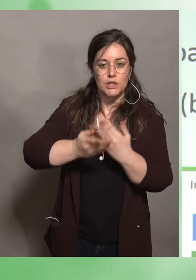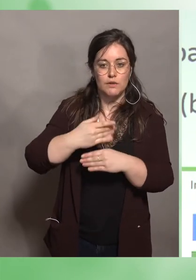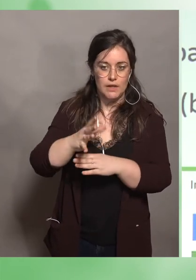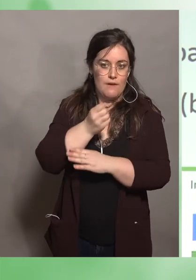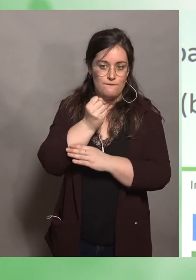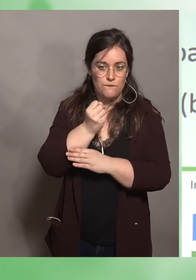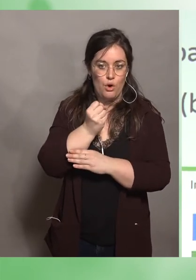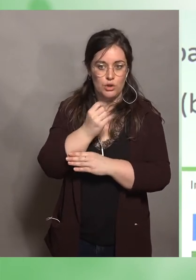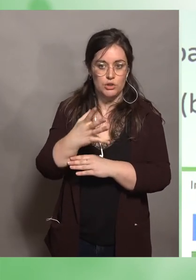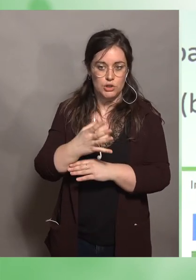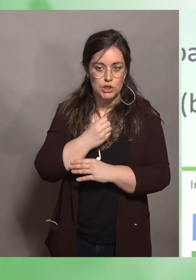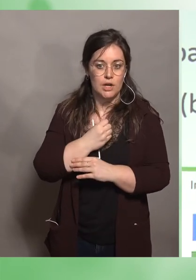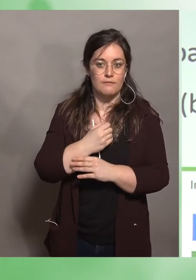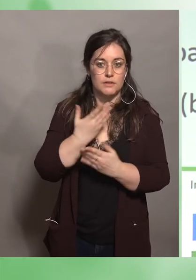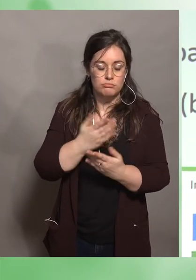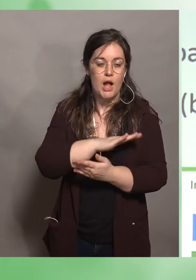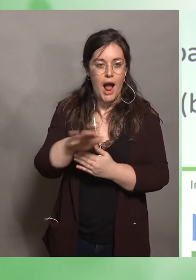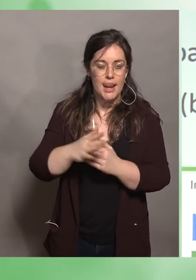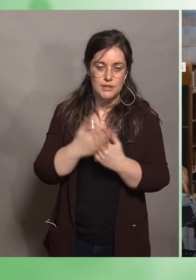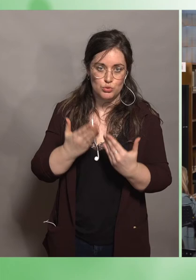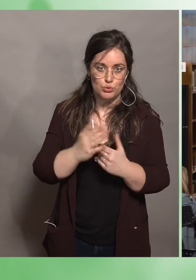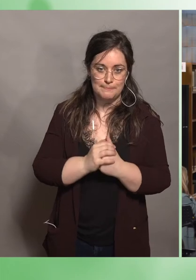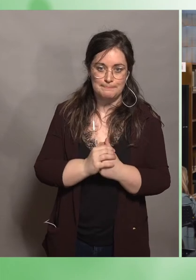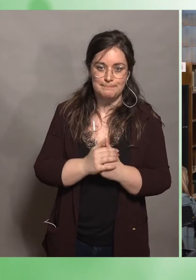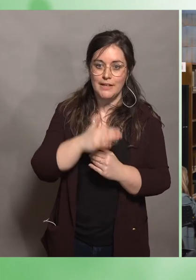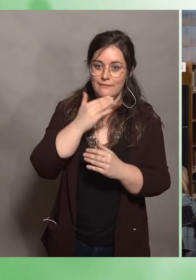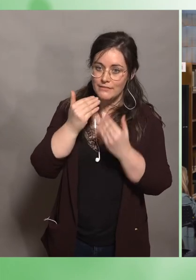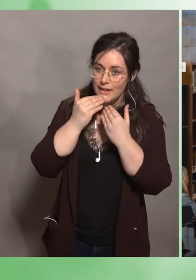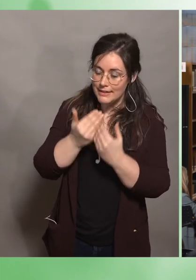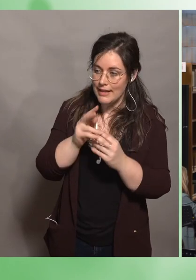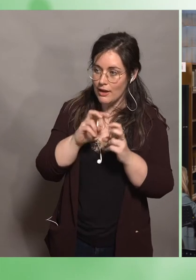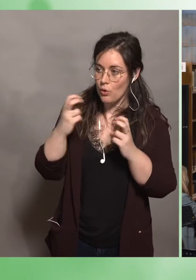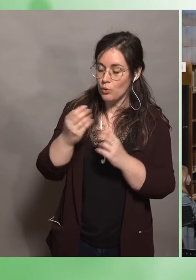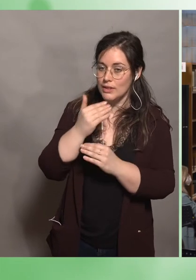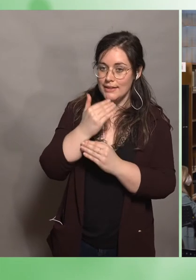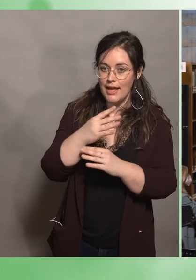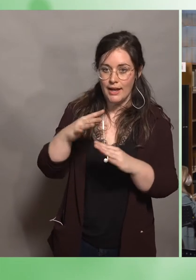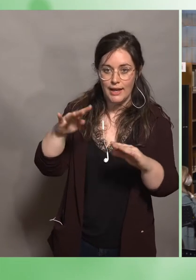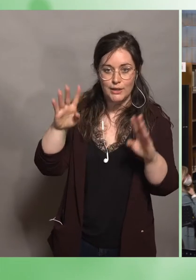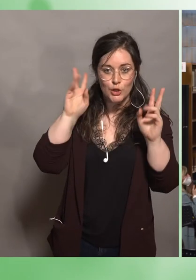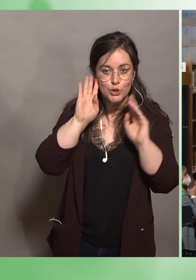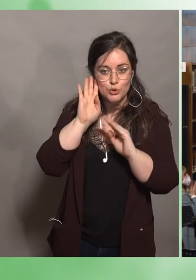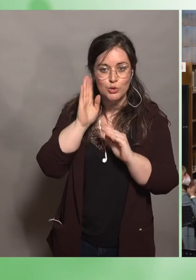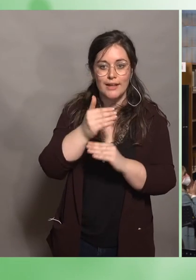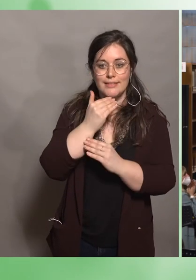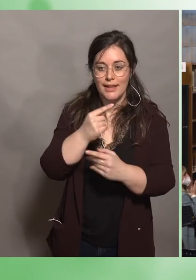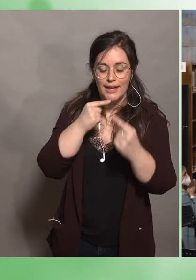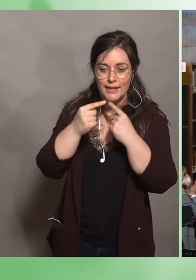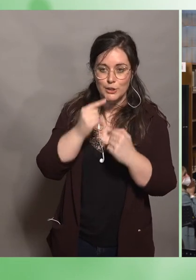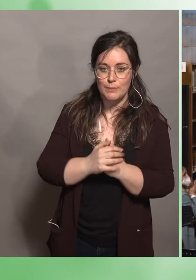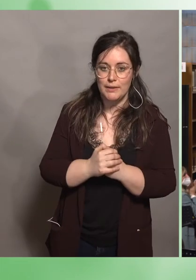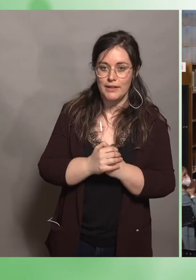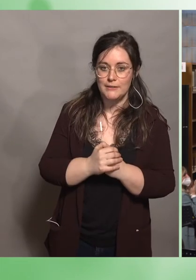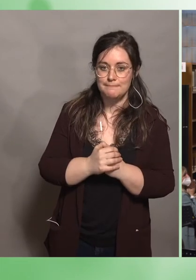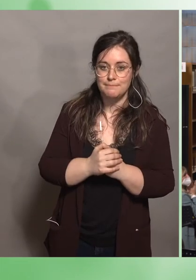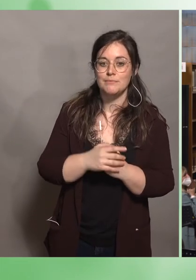Erfolg und das von allen. Vielen Dank. Danke an die Runde, danke fürs Zuhören, danke, dass wir ins Gespräch kommen durften.